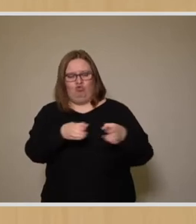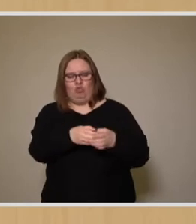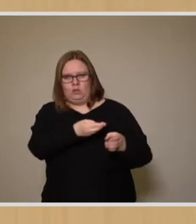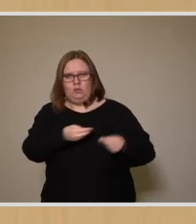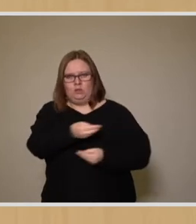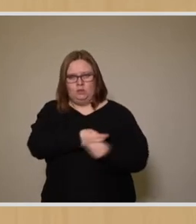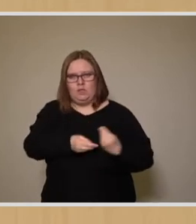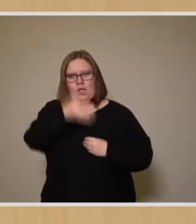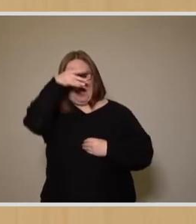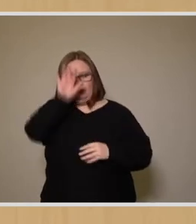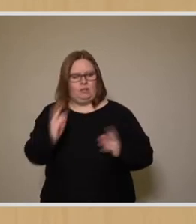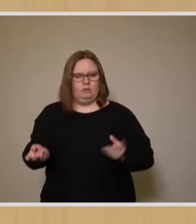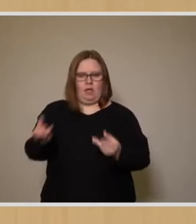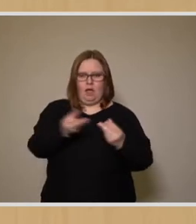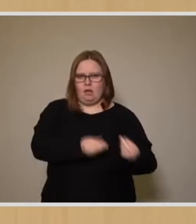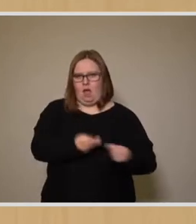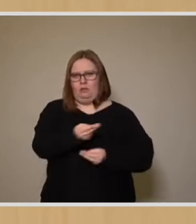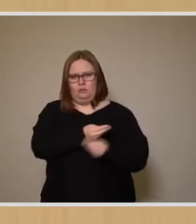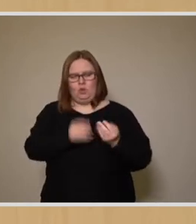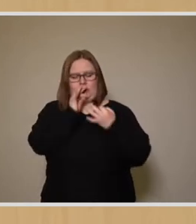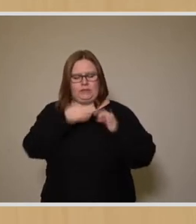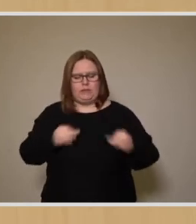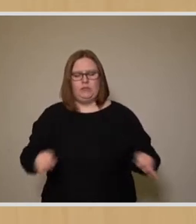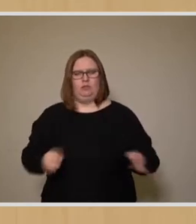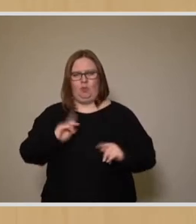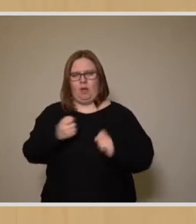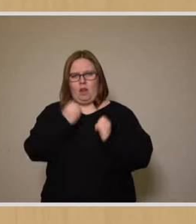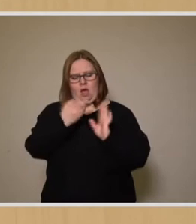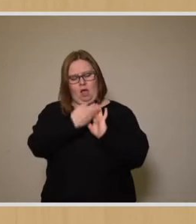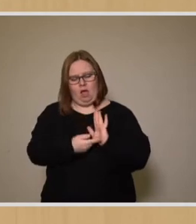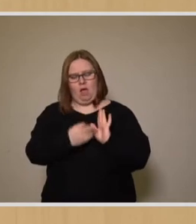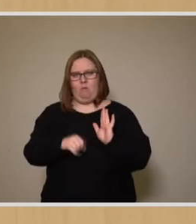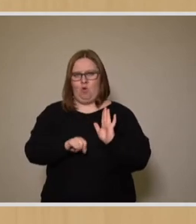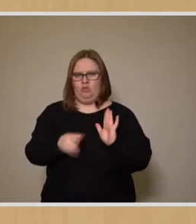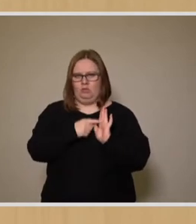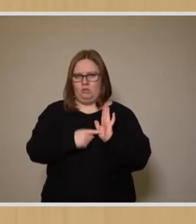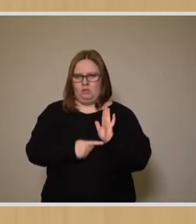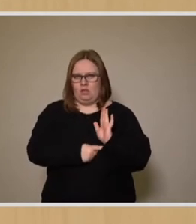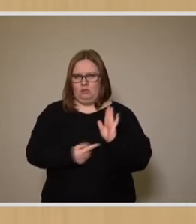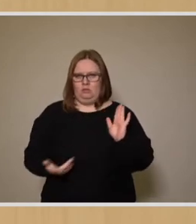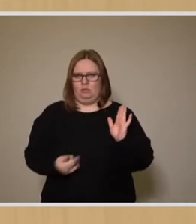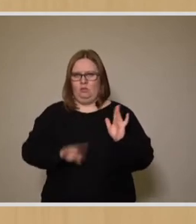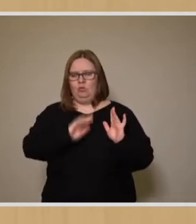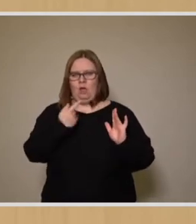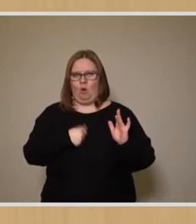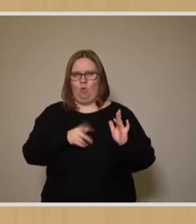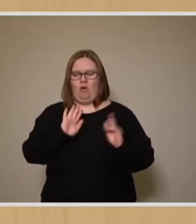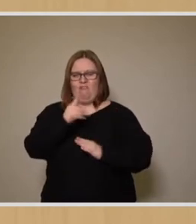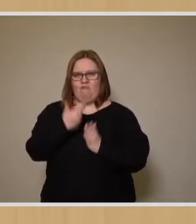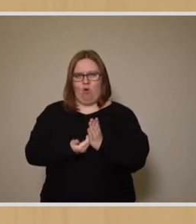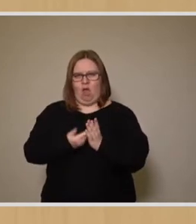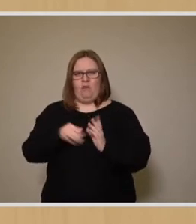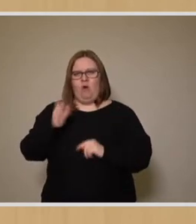und Expertinnen und Experten einladen, die dann nochmal eine Stellungnahme abgeben zu der Vorlage